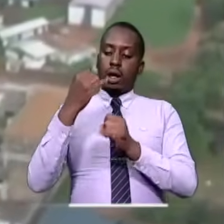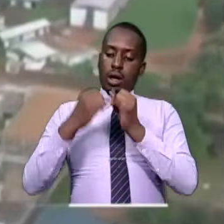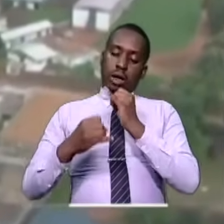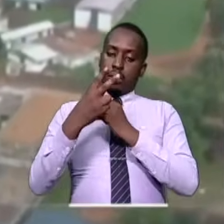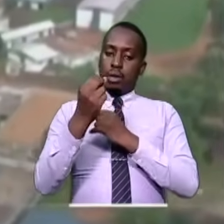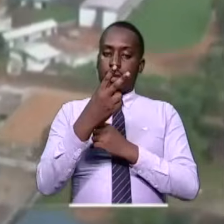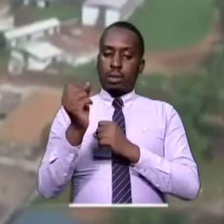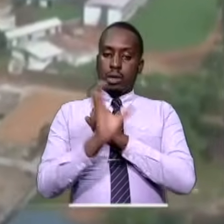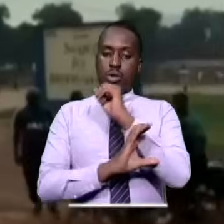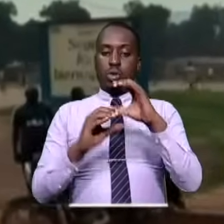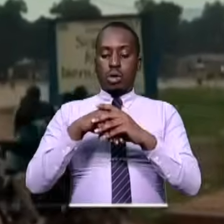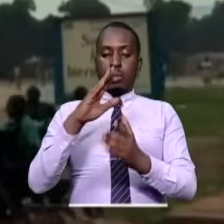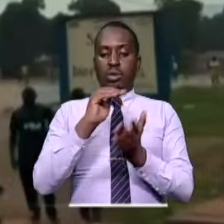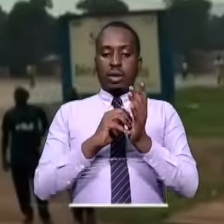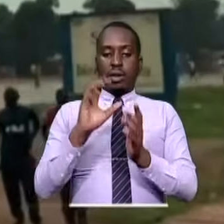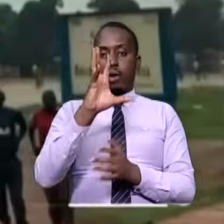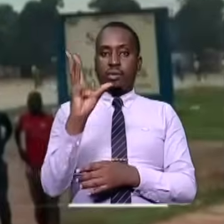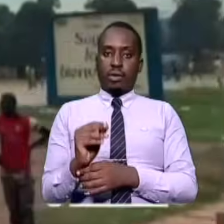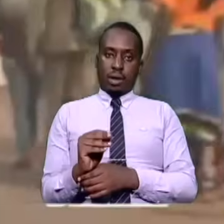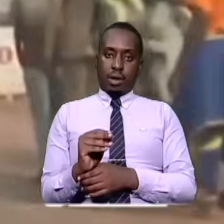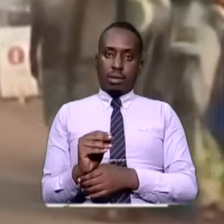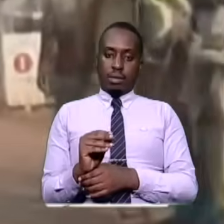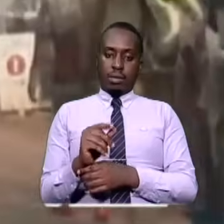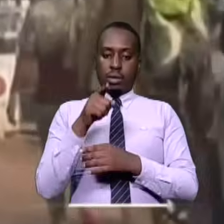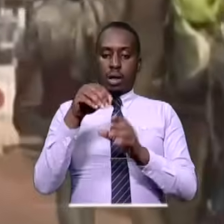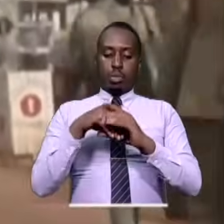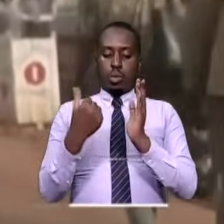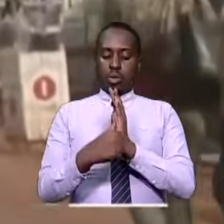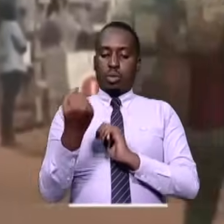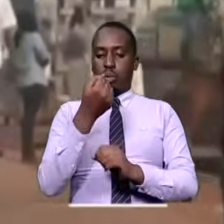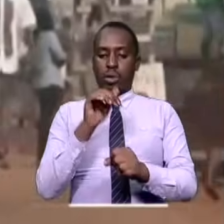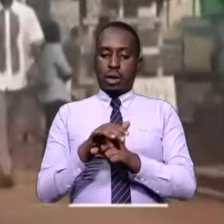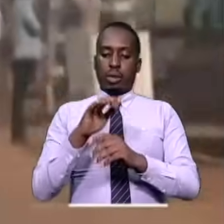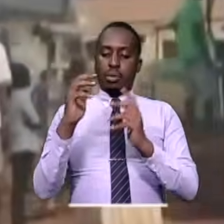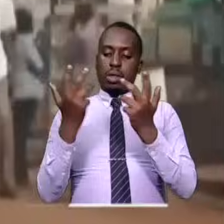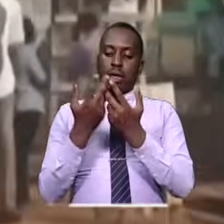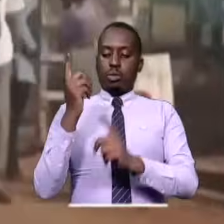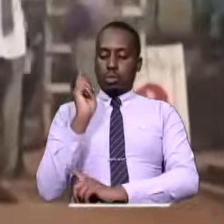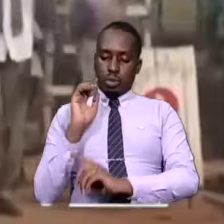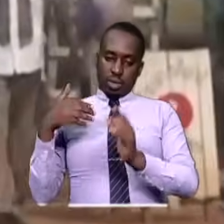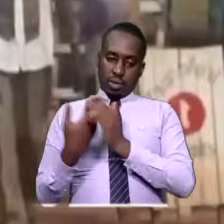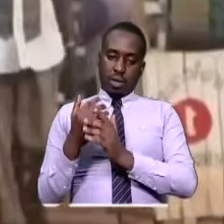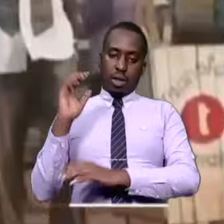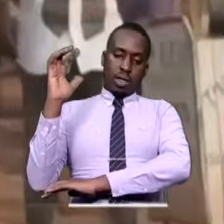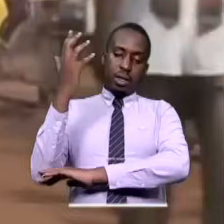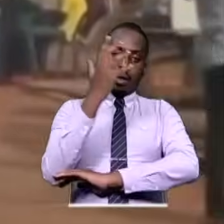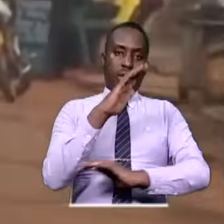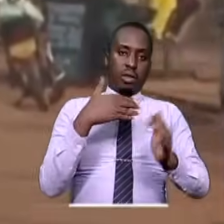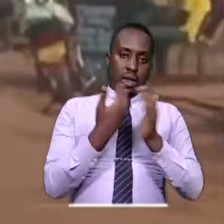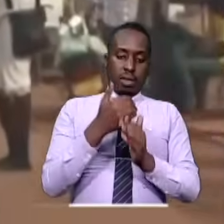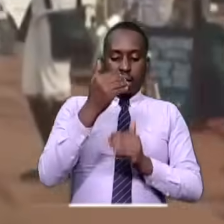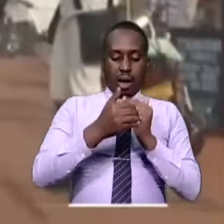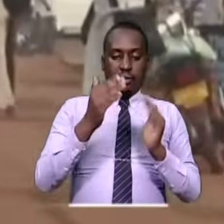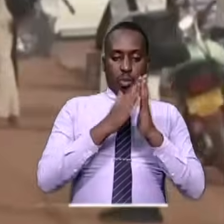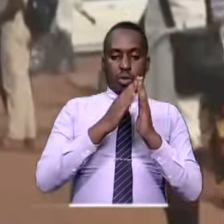2020 igihugu cya Central African Republic cyari mu bibazo bikomeye by'umutekano kugezaho inyeshyamba zageze mu nkengero